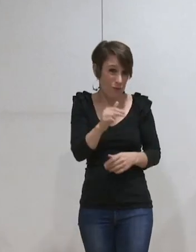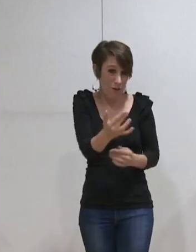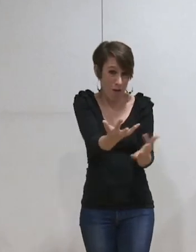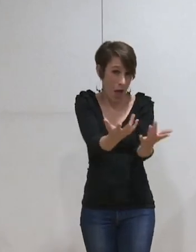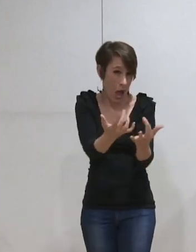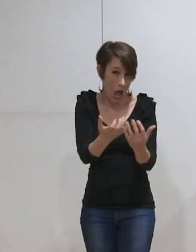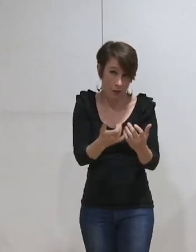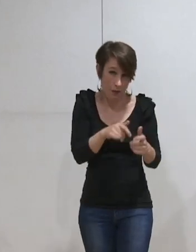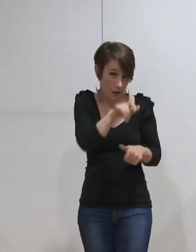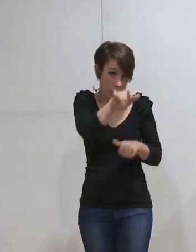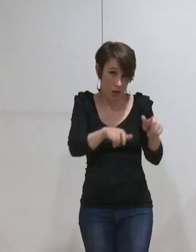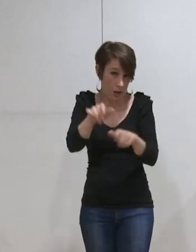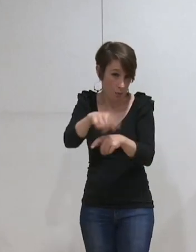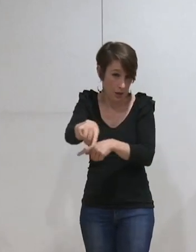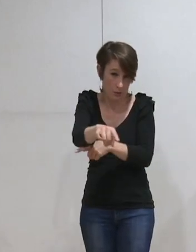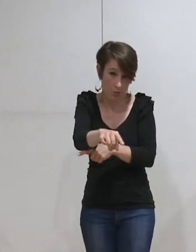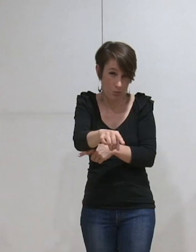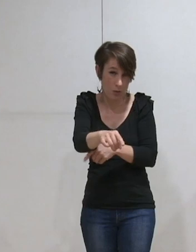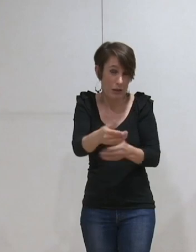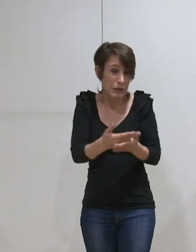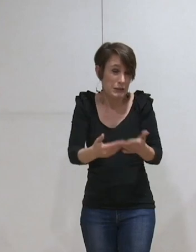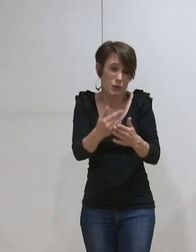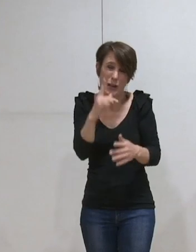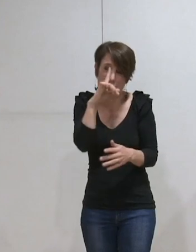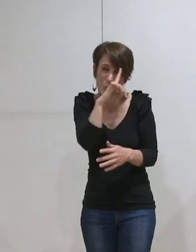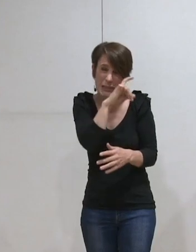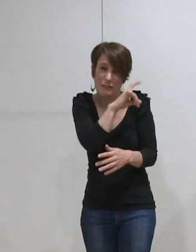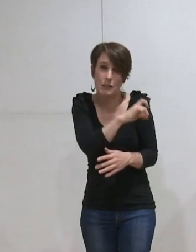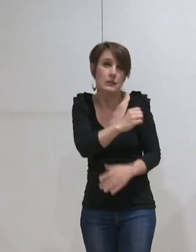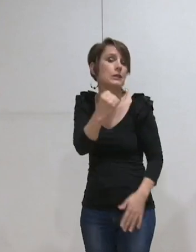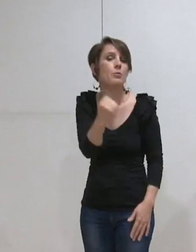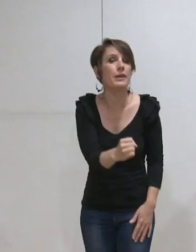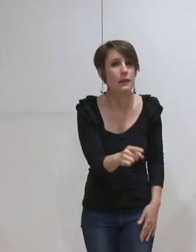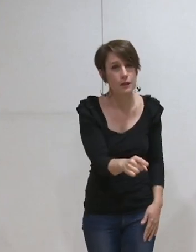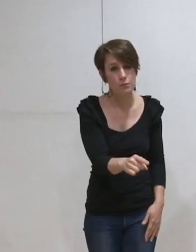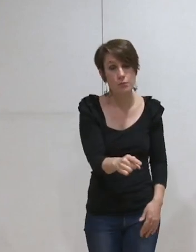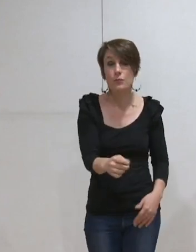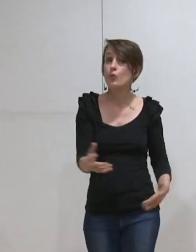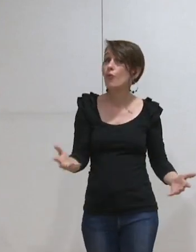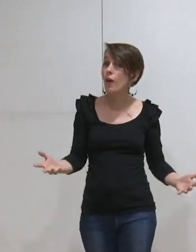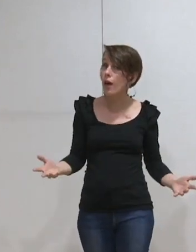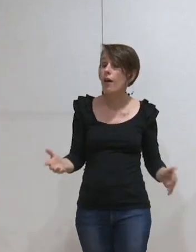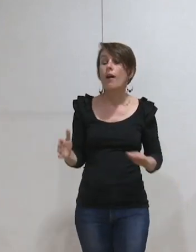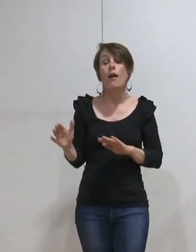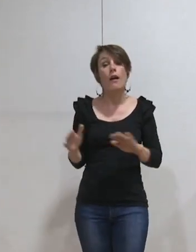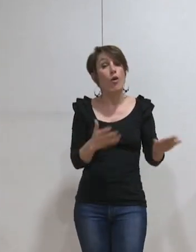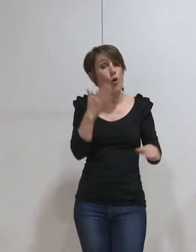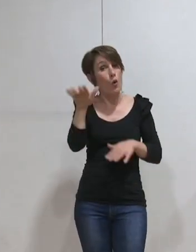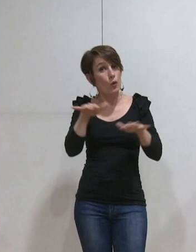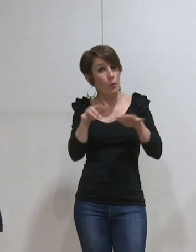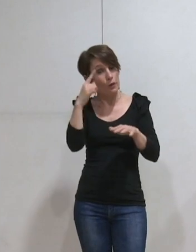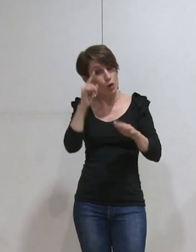être celle qui concentre les plus grandes difficultés alors voilà l'autre manière de de répondre au droit au